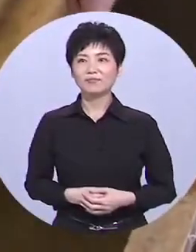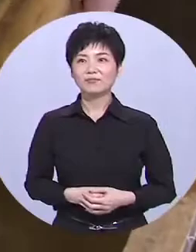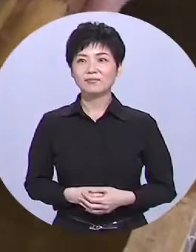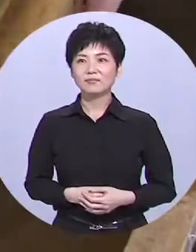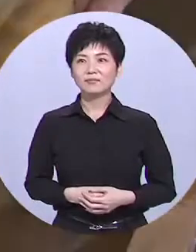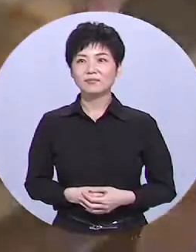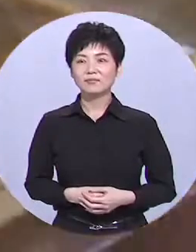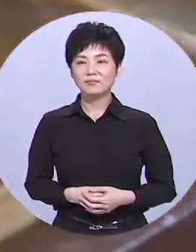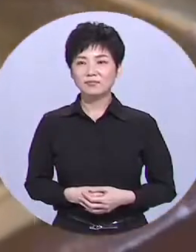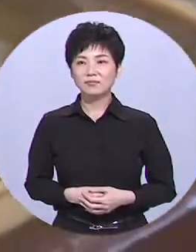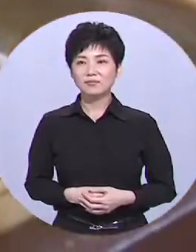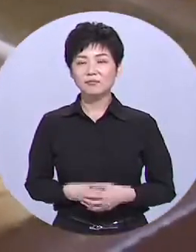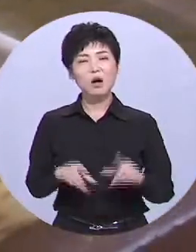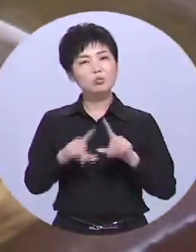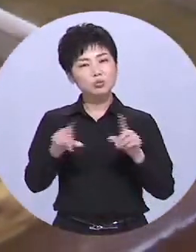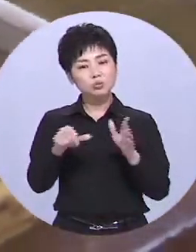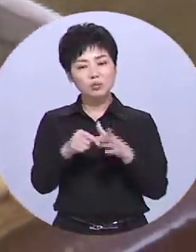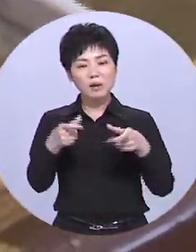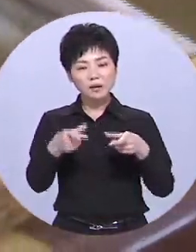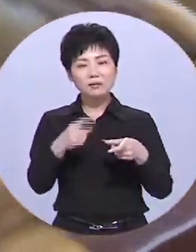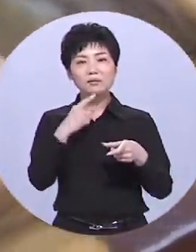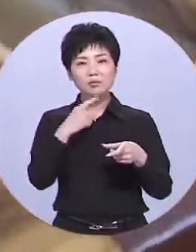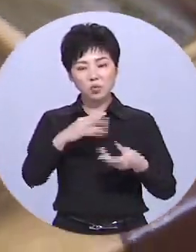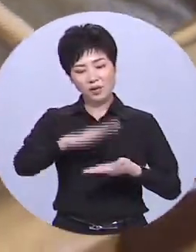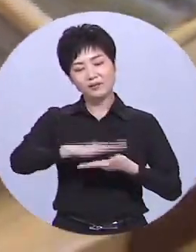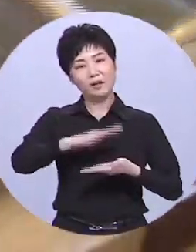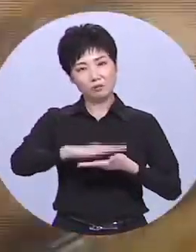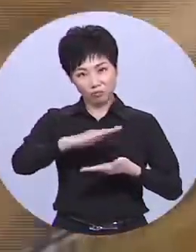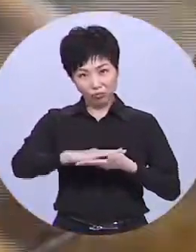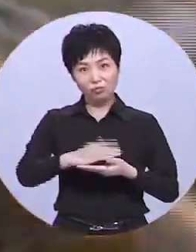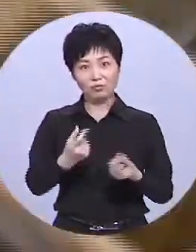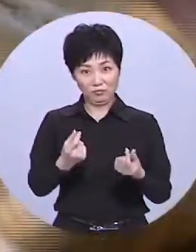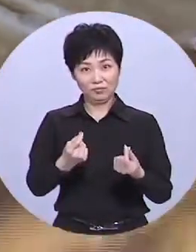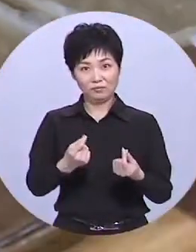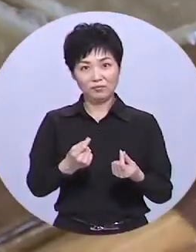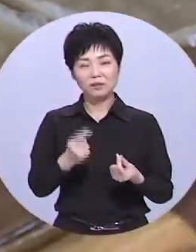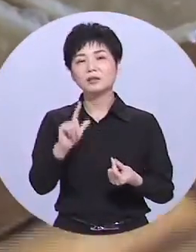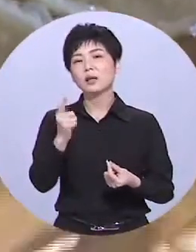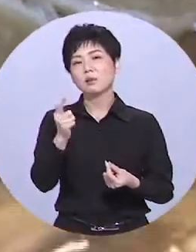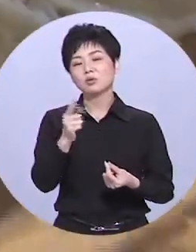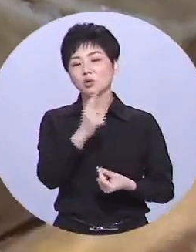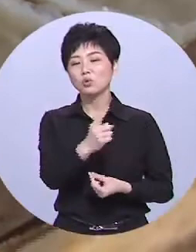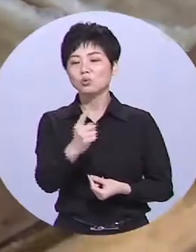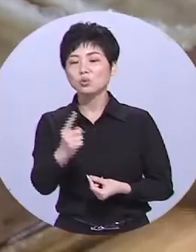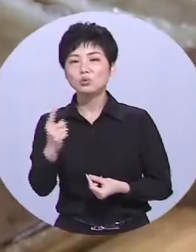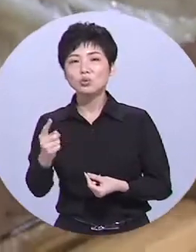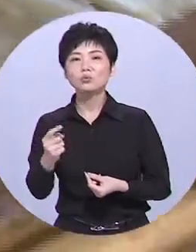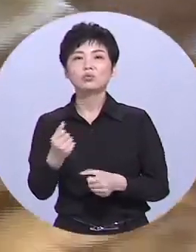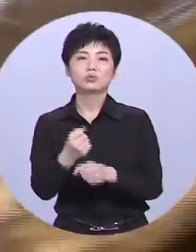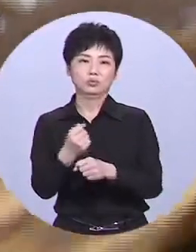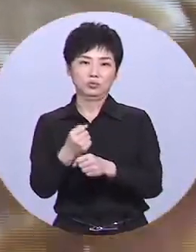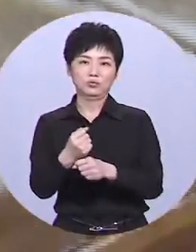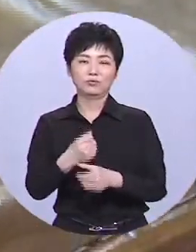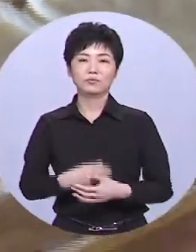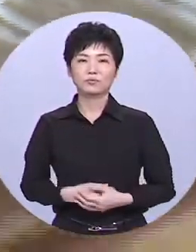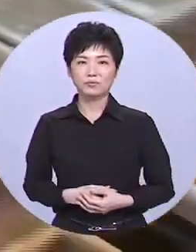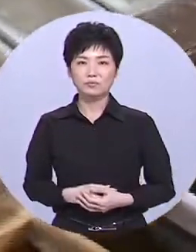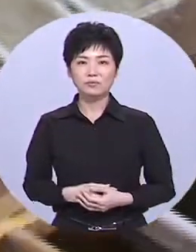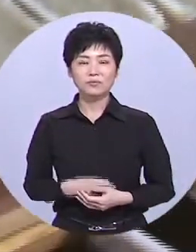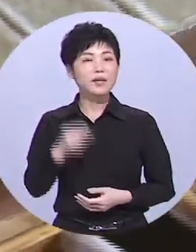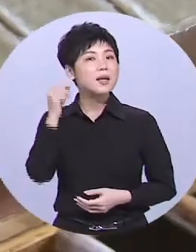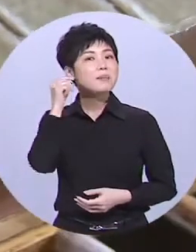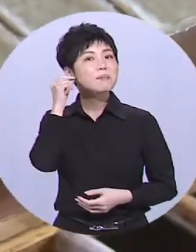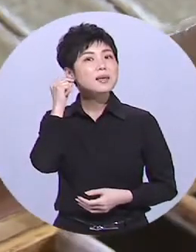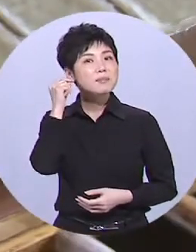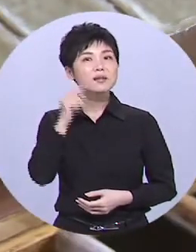か？ はい、通常の用紙みたいに印刷してバサバサ切っちゃうっていう味気ないものではなくて、うん、あの和紙の中では耳付きってい